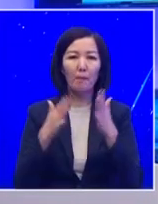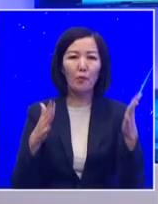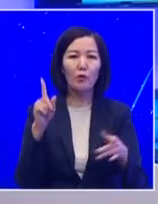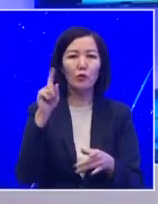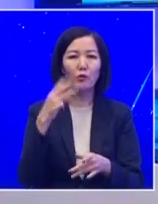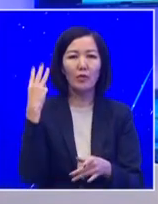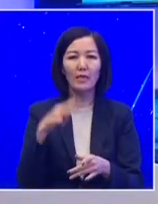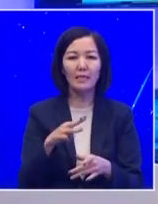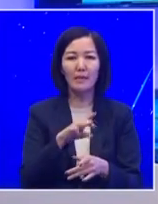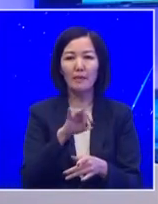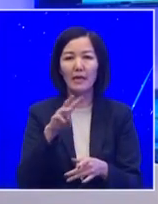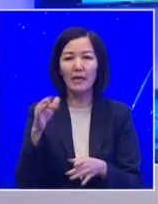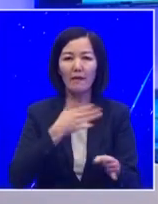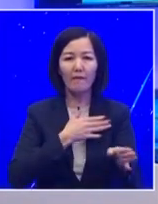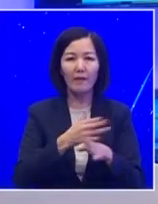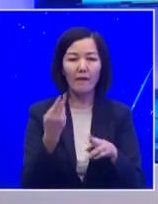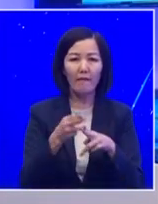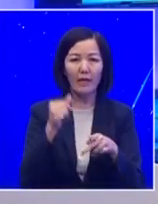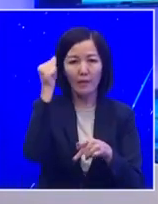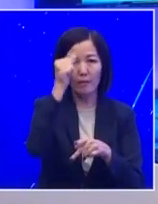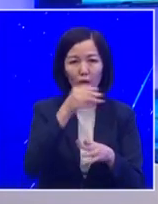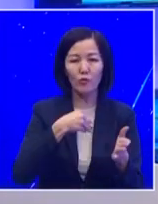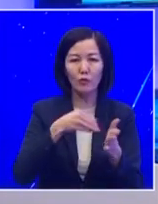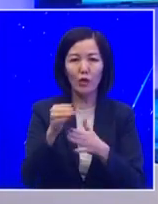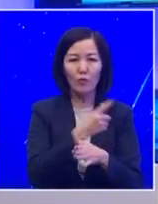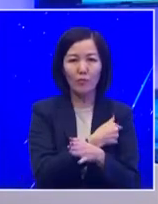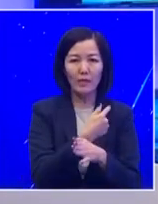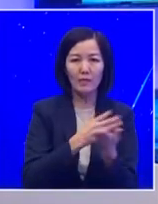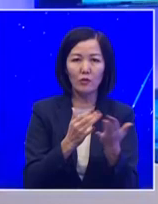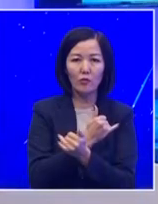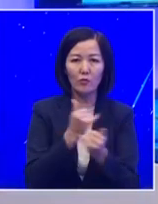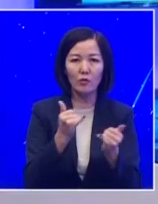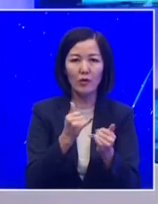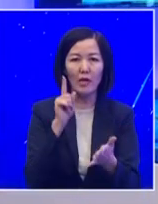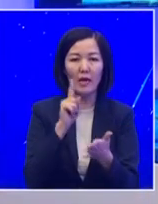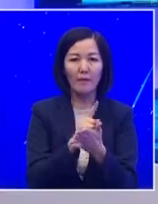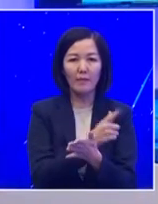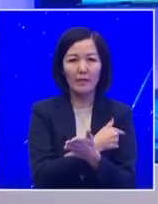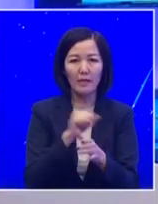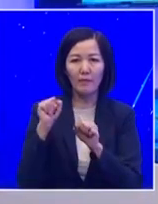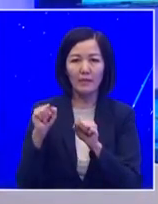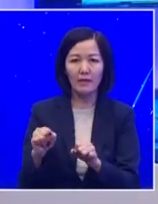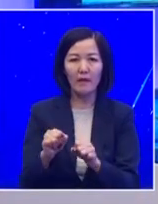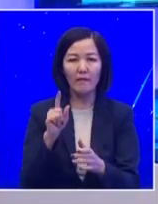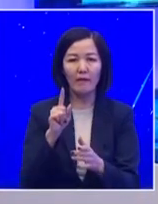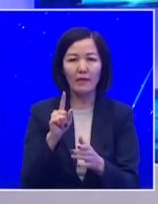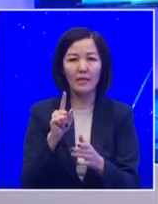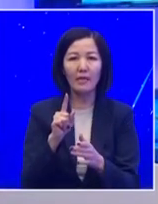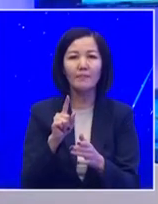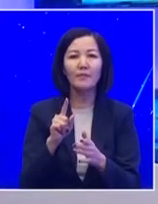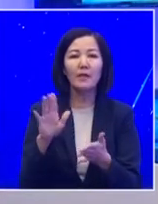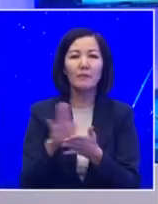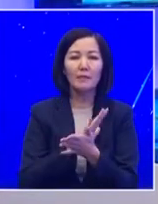Более 130 миллиардов выделено в этом году на закуп медицинских услуг в рамках обязательного медстрахования и гарантированного